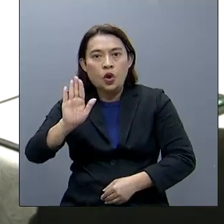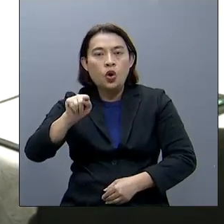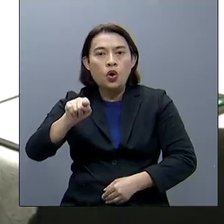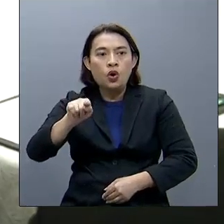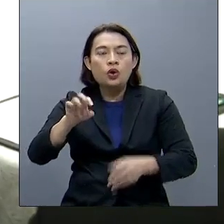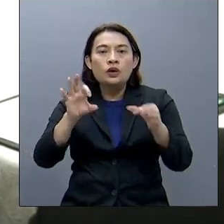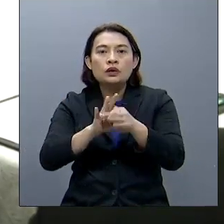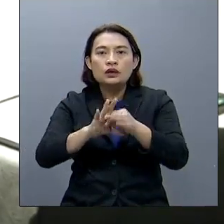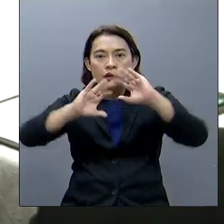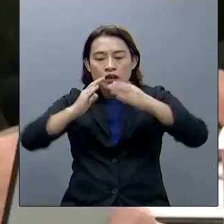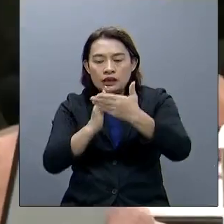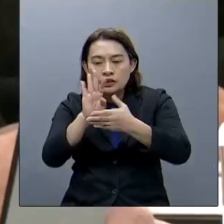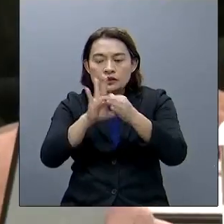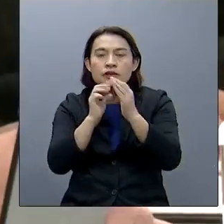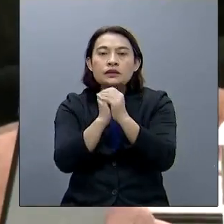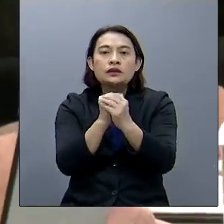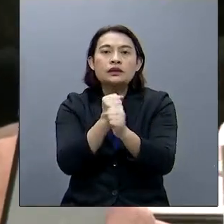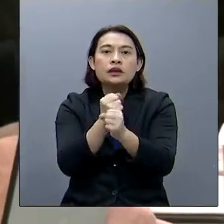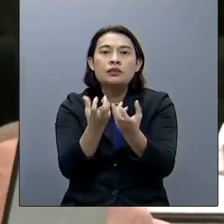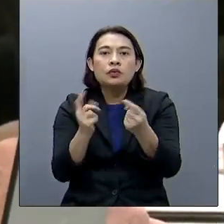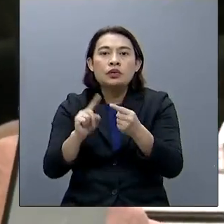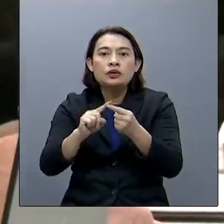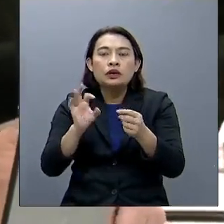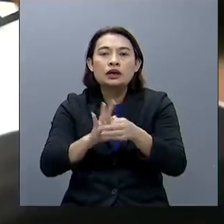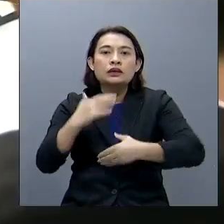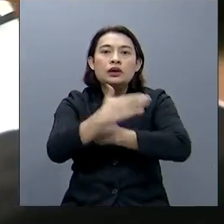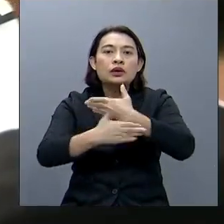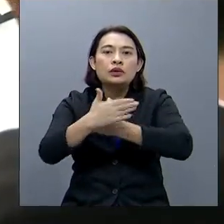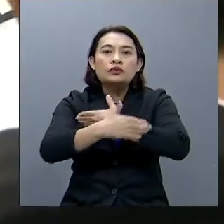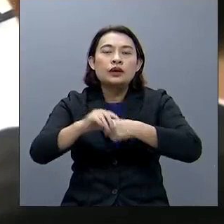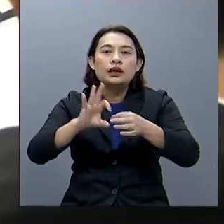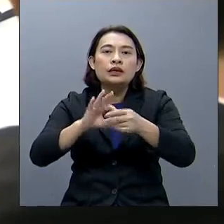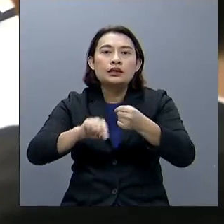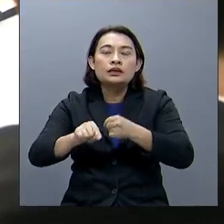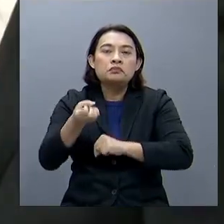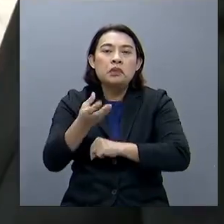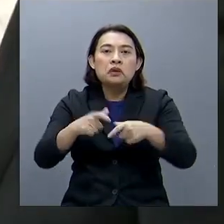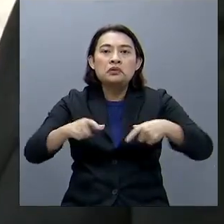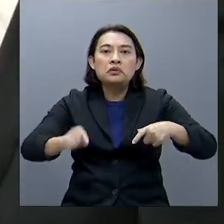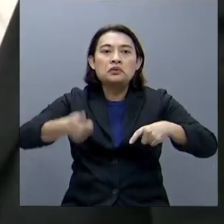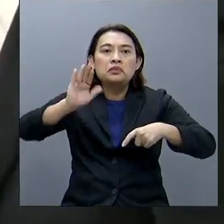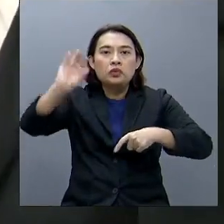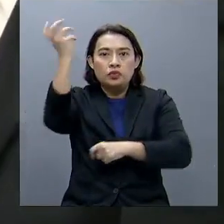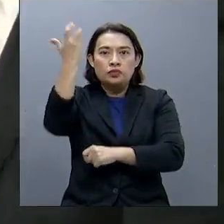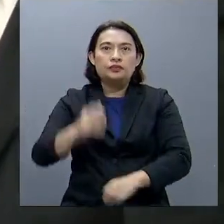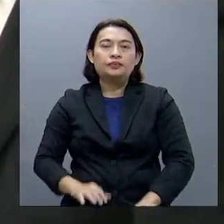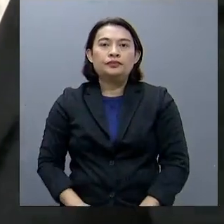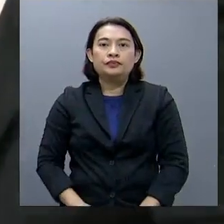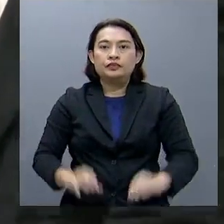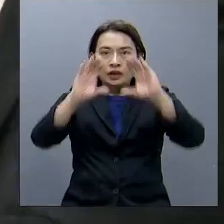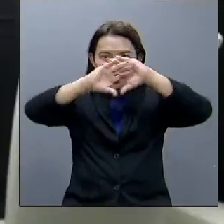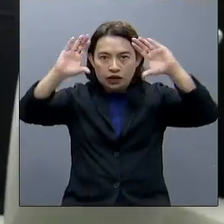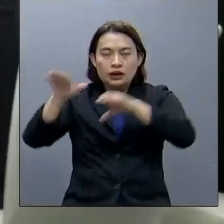วิสาหกิจจีนที่ผลิตอุปกรณ์ขนส่งทางรางที่ใหญ่ที่สุดในโลกนะคะโดยนายกรัฐมนตรียืนยันว่ารัฐบาลพร้อม